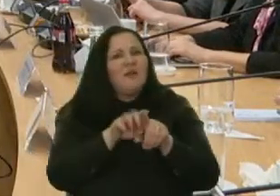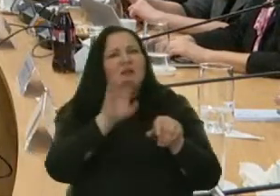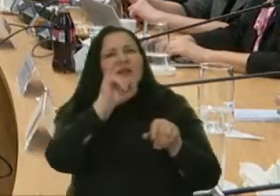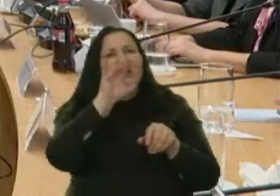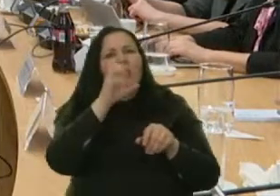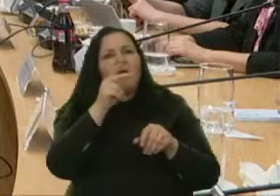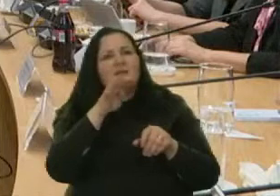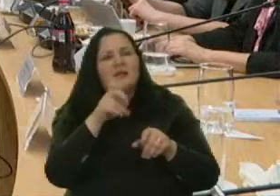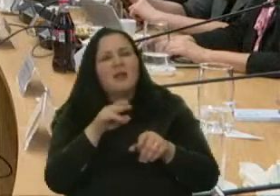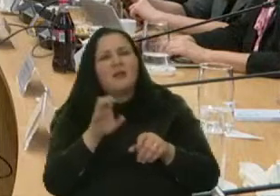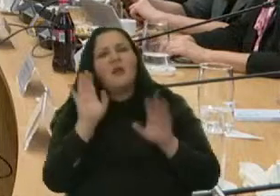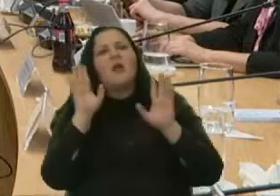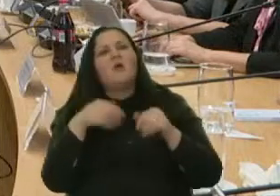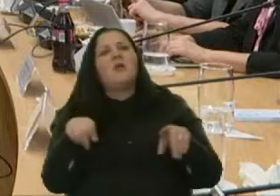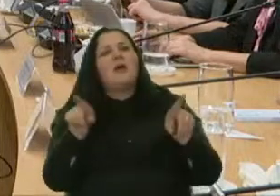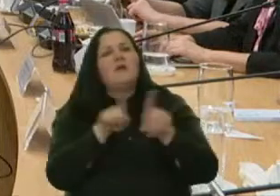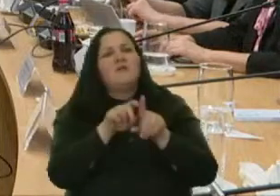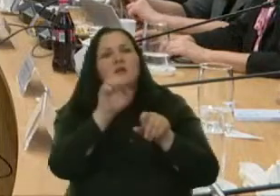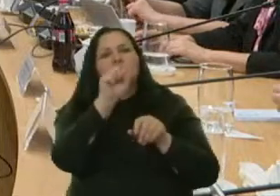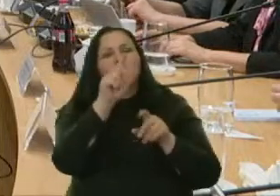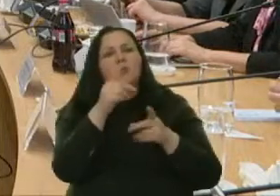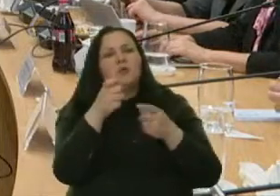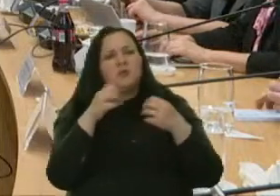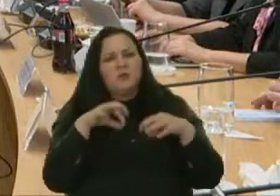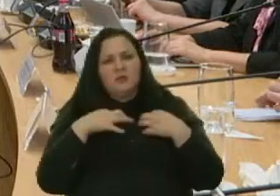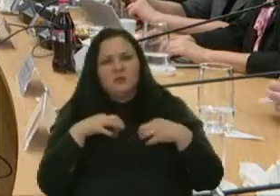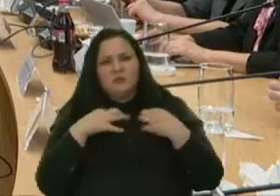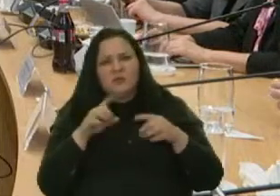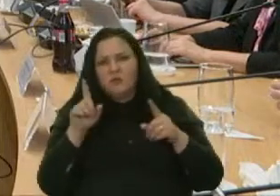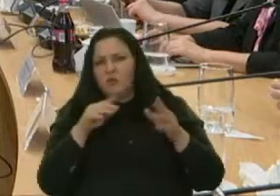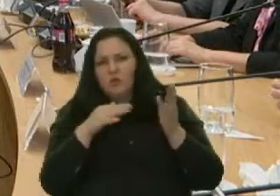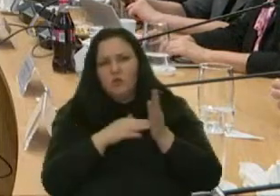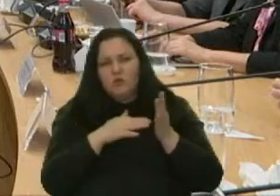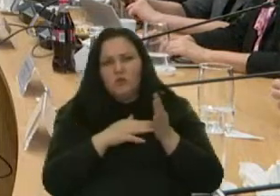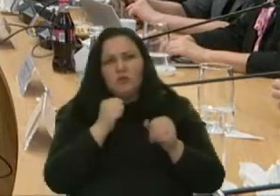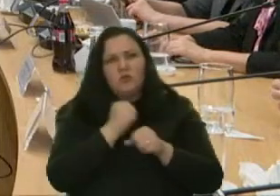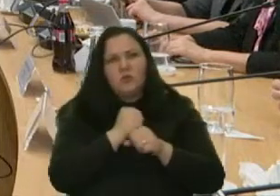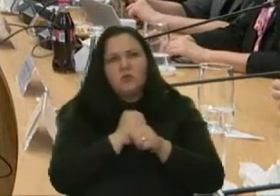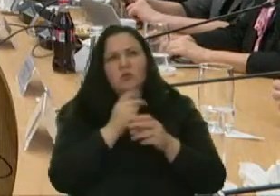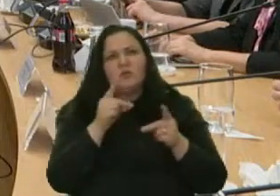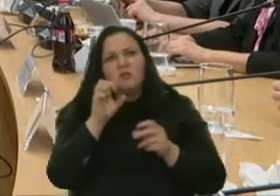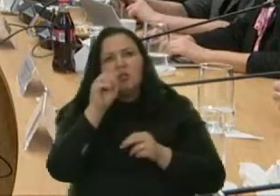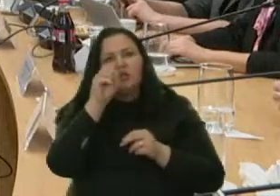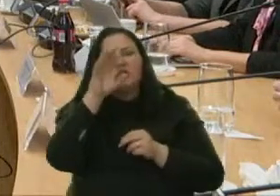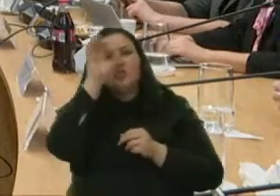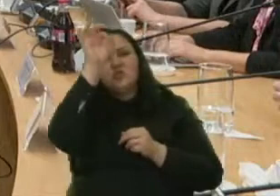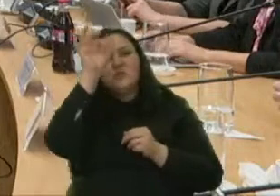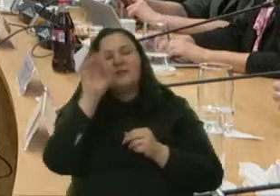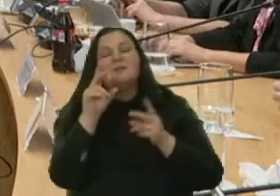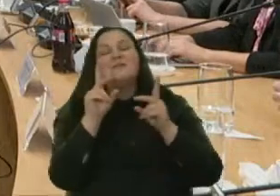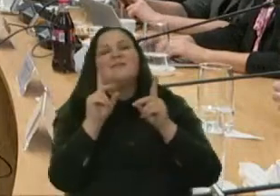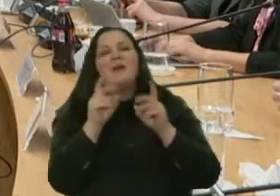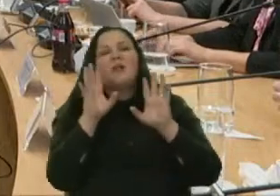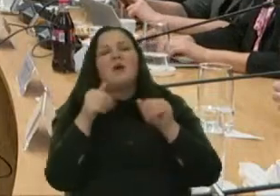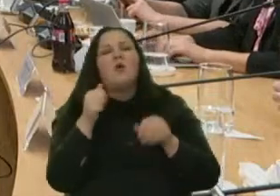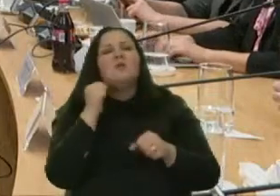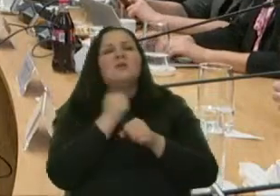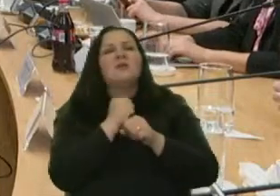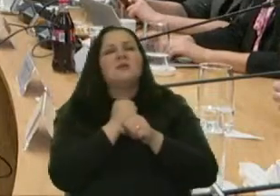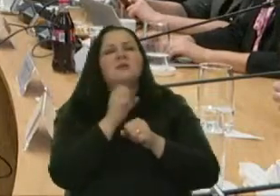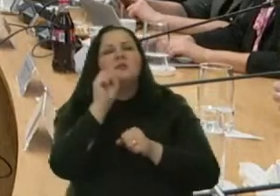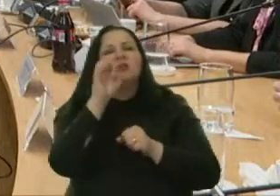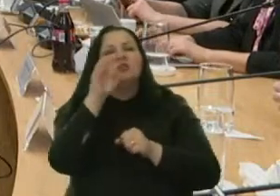coeficienților au același sport din sănătate care nu necesită determinare de 15% dar au o determinare de